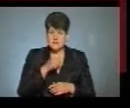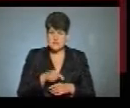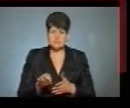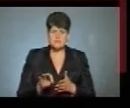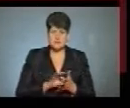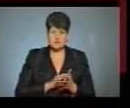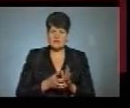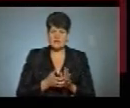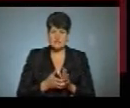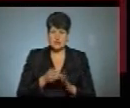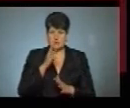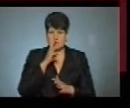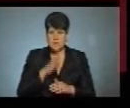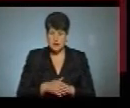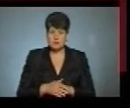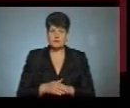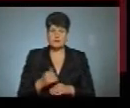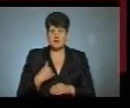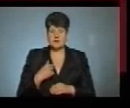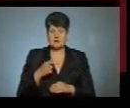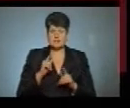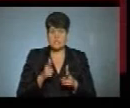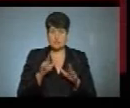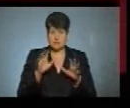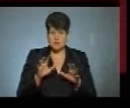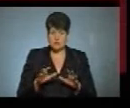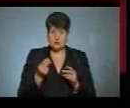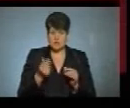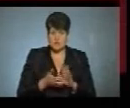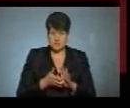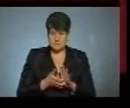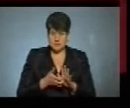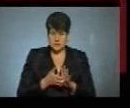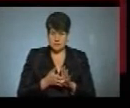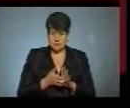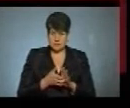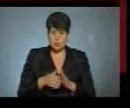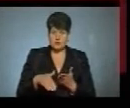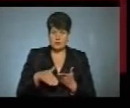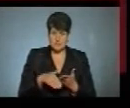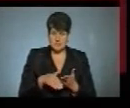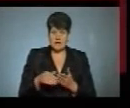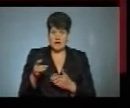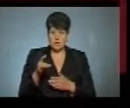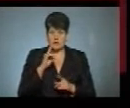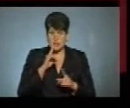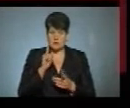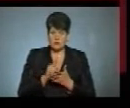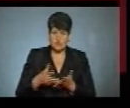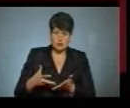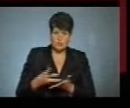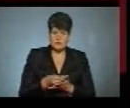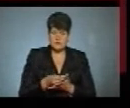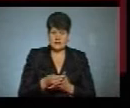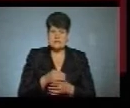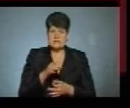не вистачало на заробітну плату. Згідно чинного законодавства, якщо коштів не вистачає по субвенції, районна рада мусить фінансувати той залишок. В